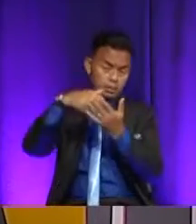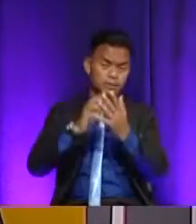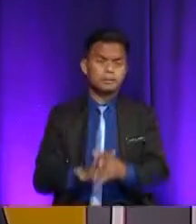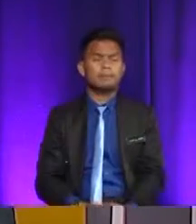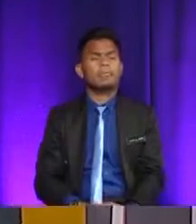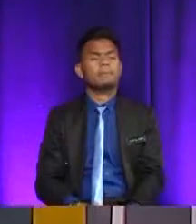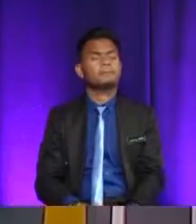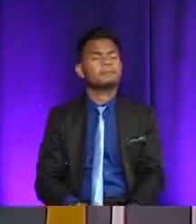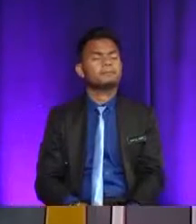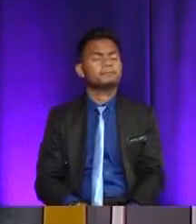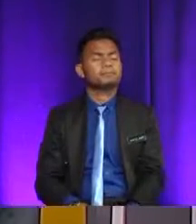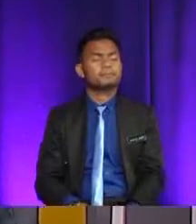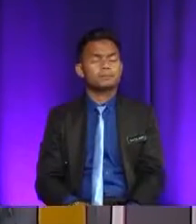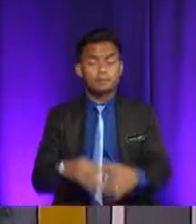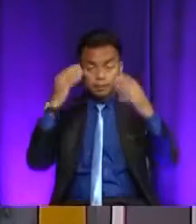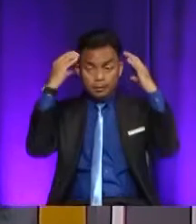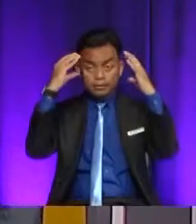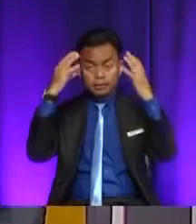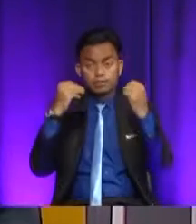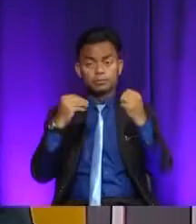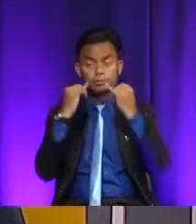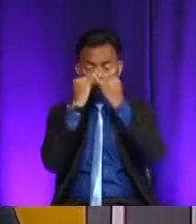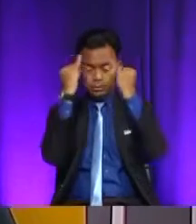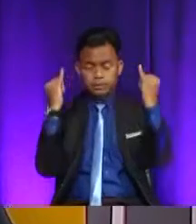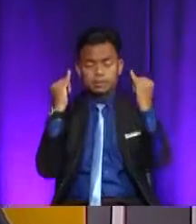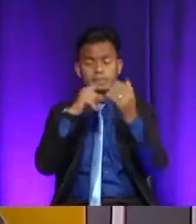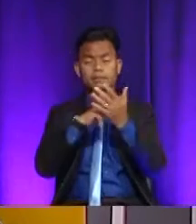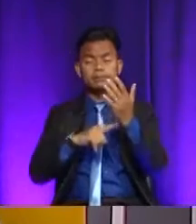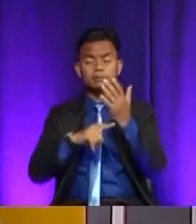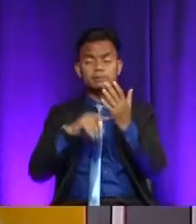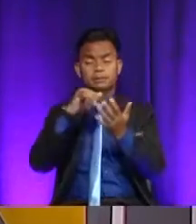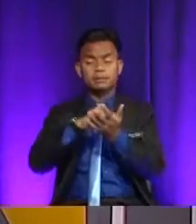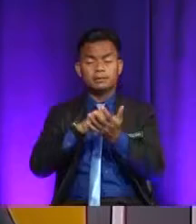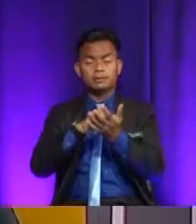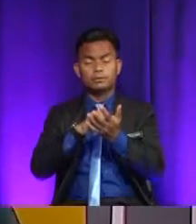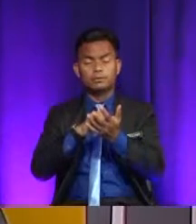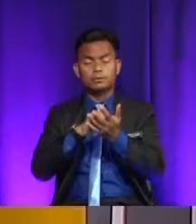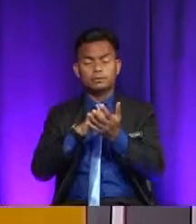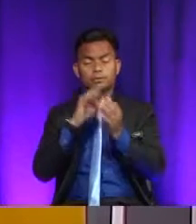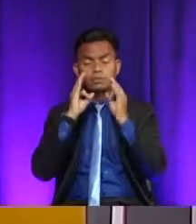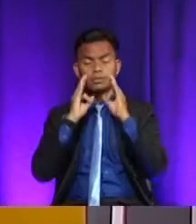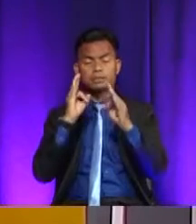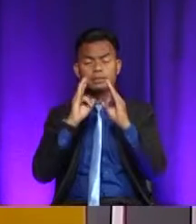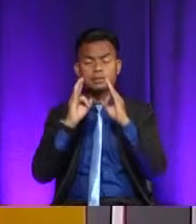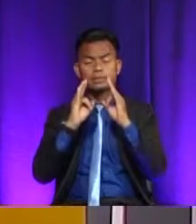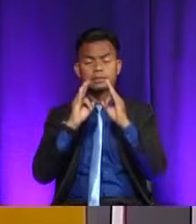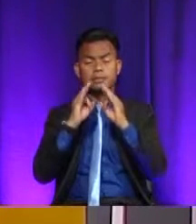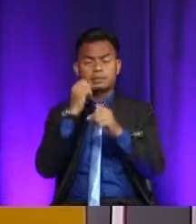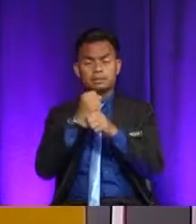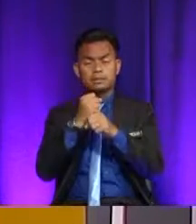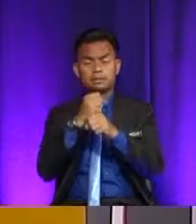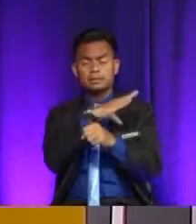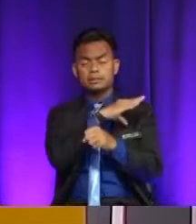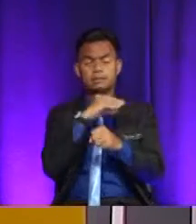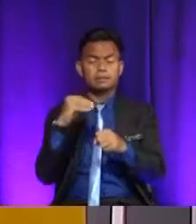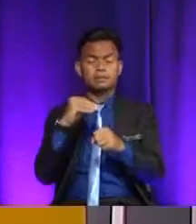ini saya tidak jelaskan apa itu fungsi kerja apa itu freekusi ambang Oke ini permukaan logam ini